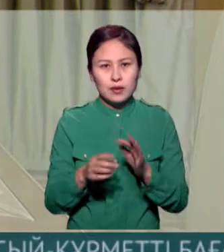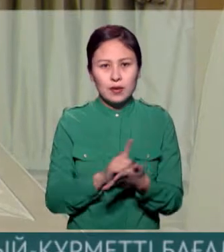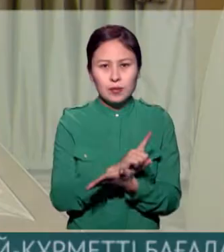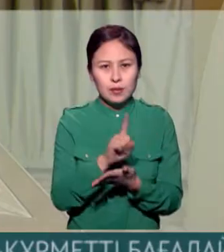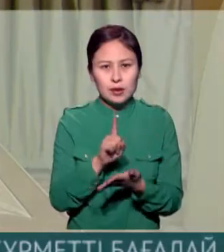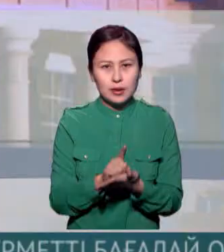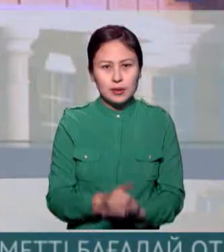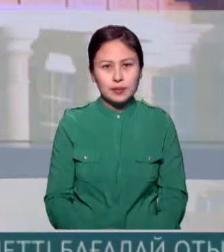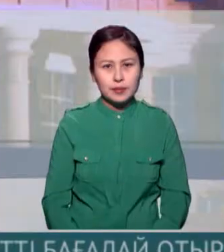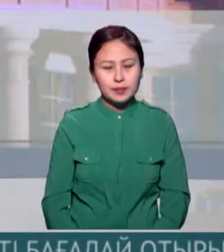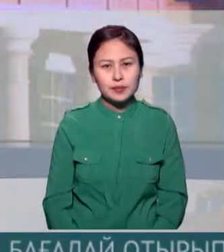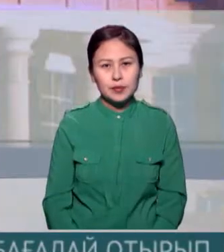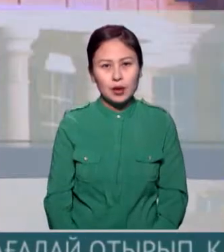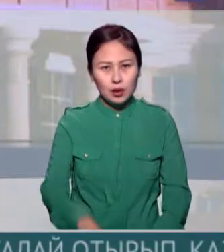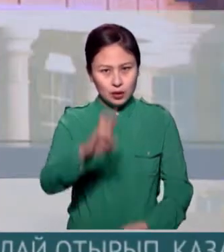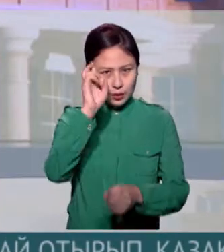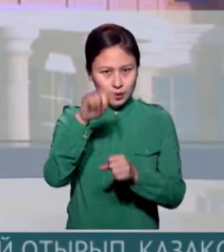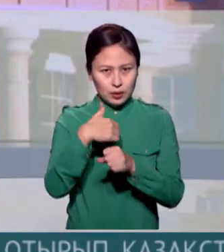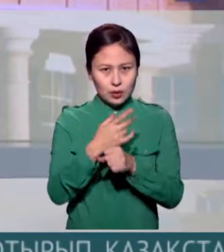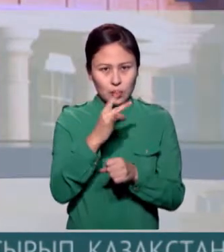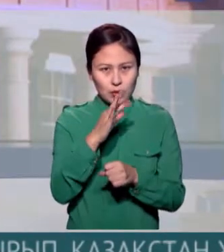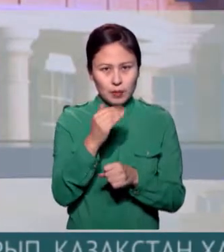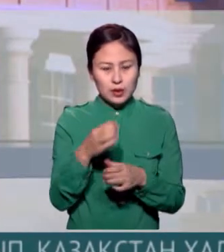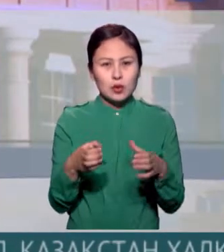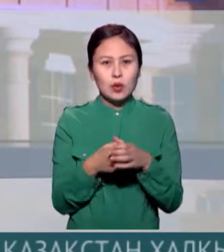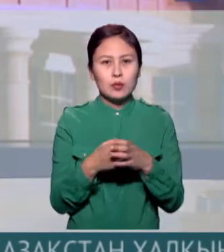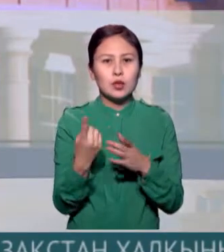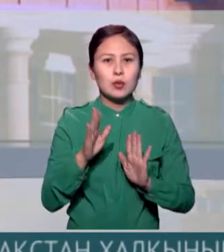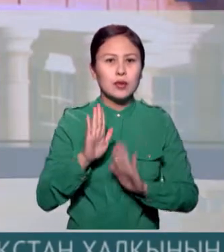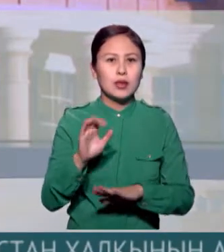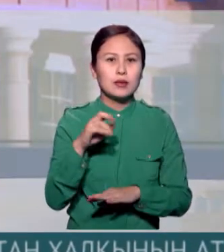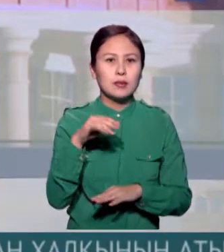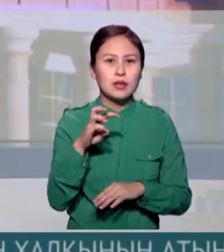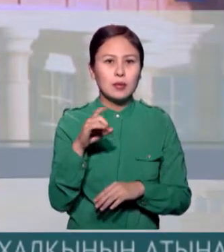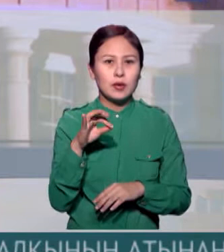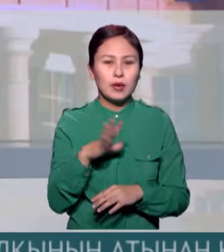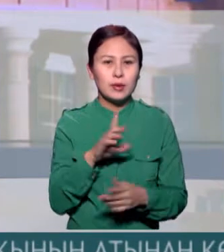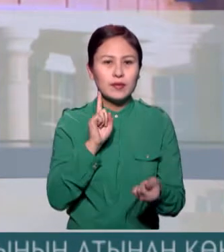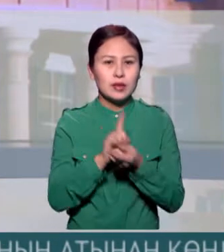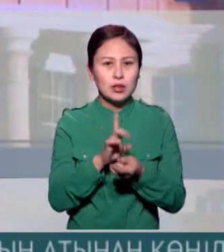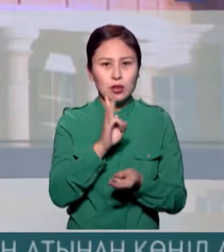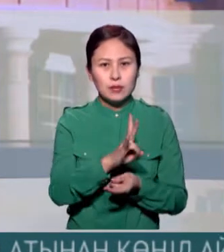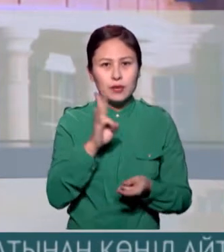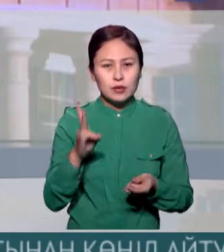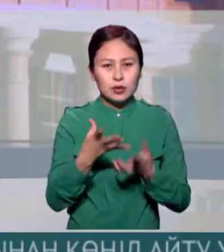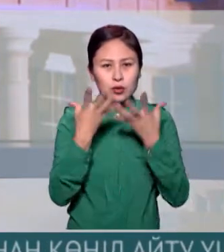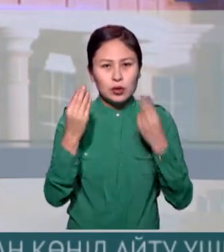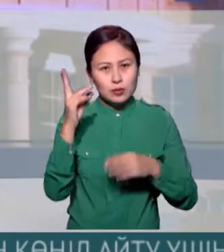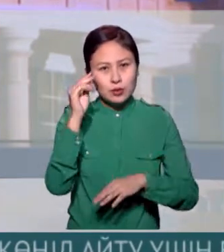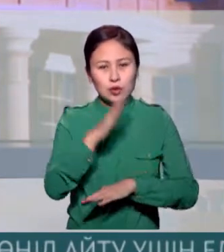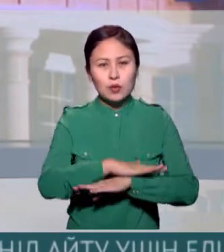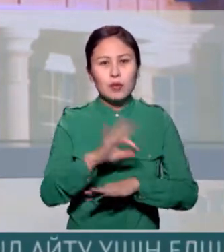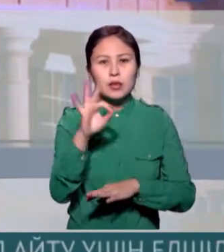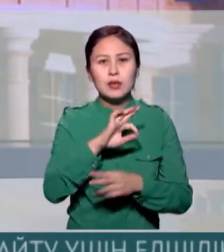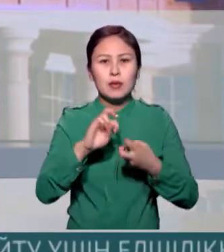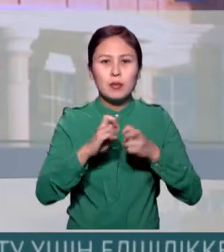маңызды. Мемлекет басшысы Нұр Отан партиясы төрағасының бірінші орынбасары Асқар Мырзахметовті қабылдады. Нұрсұлтан Назарбаев күн